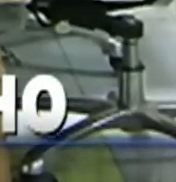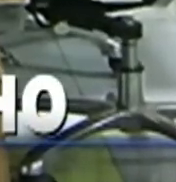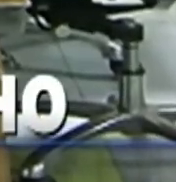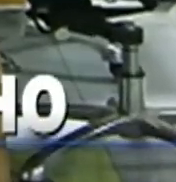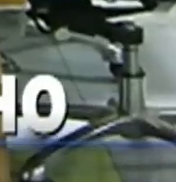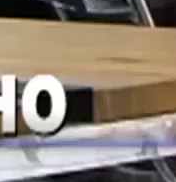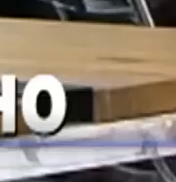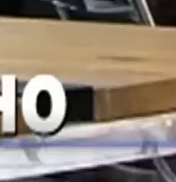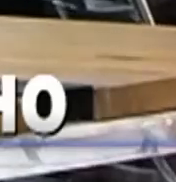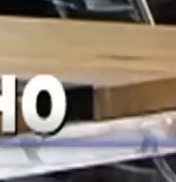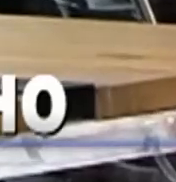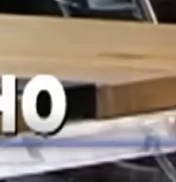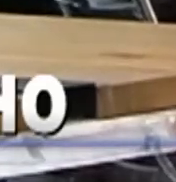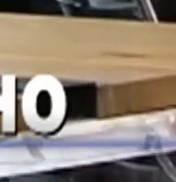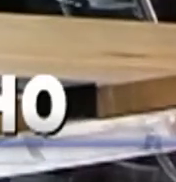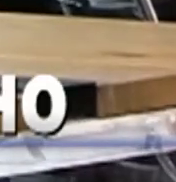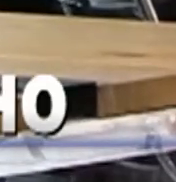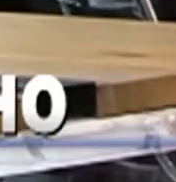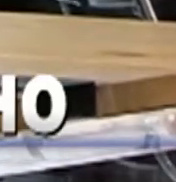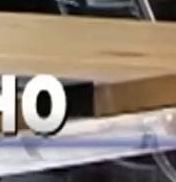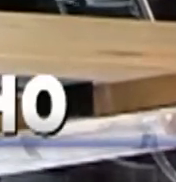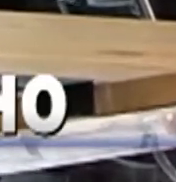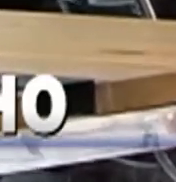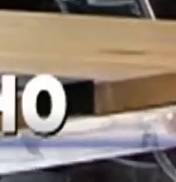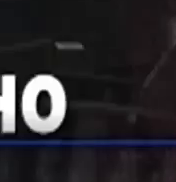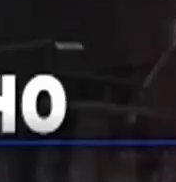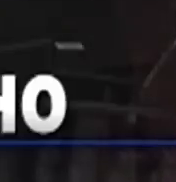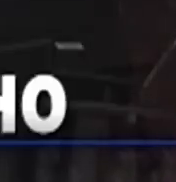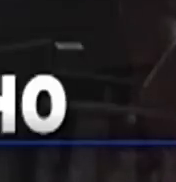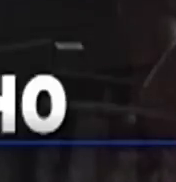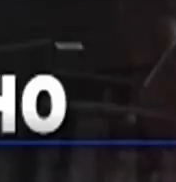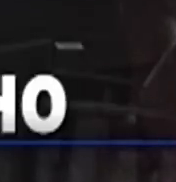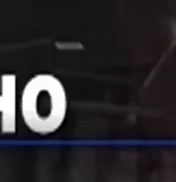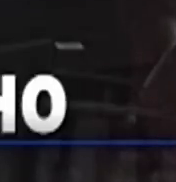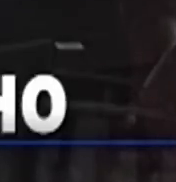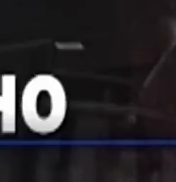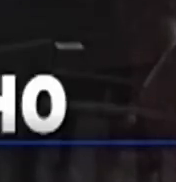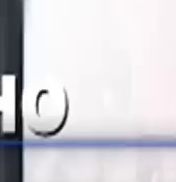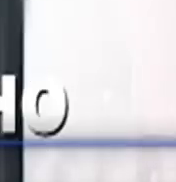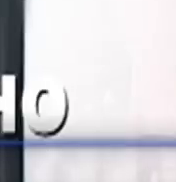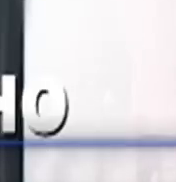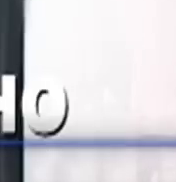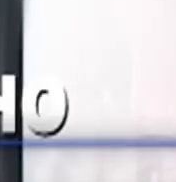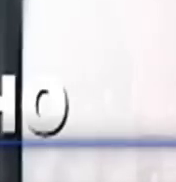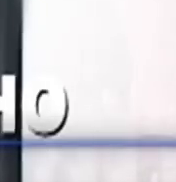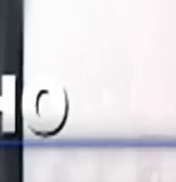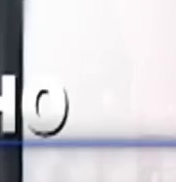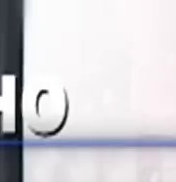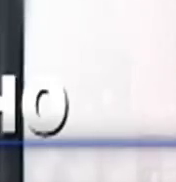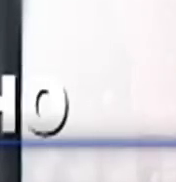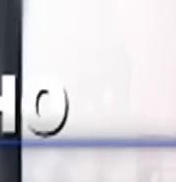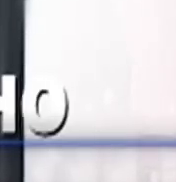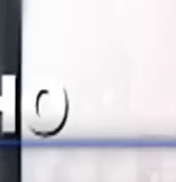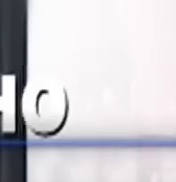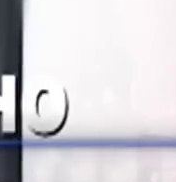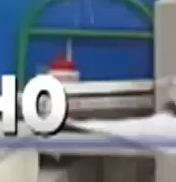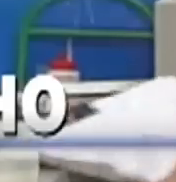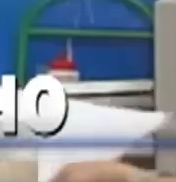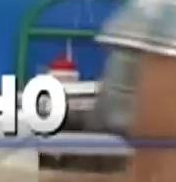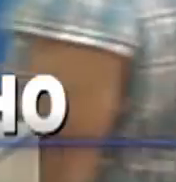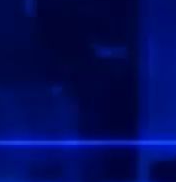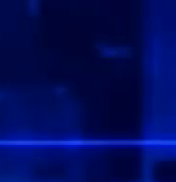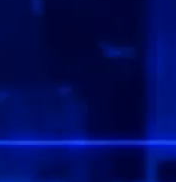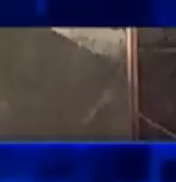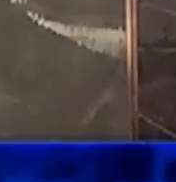Susunod, panukalang magpaparusa sa mga mahilig magkalat ng chismis sa opisina, isinusulong sa kamera.